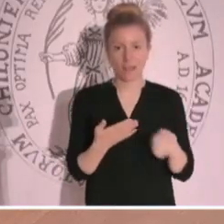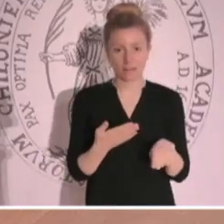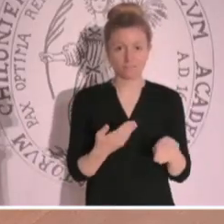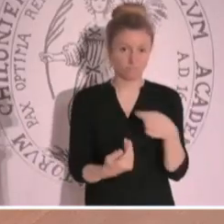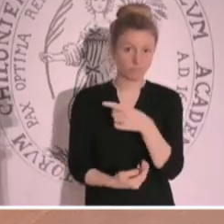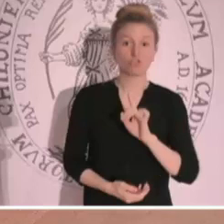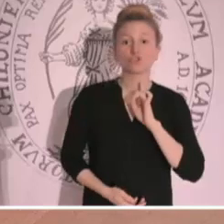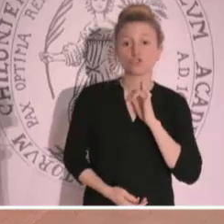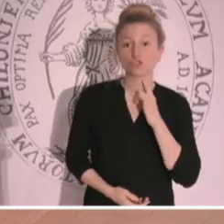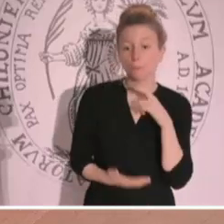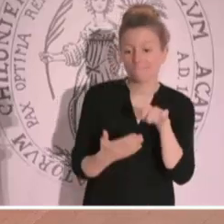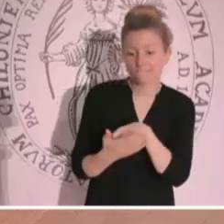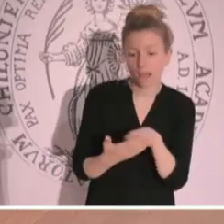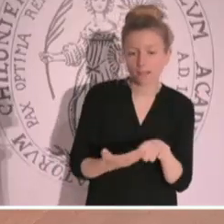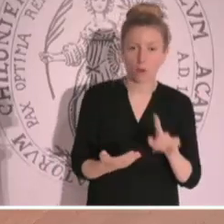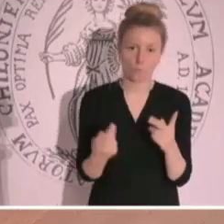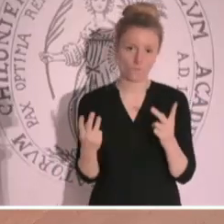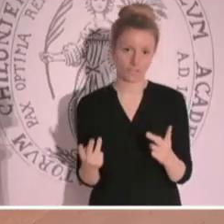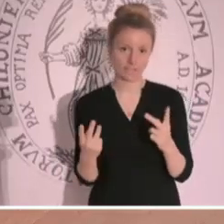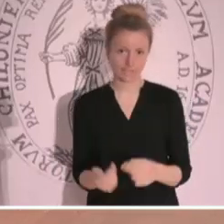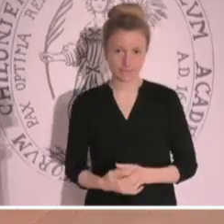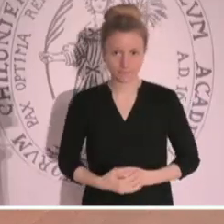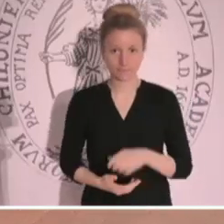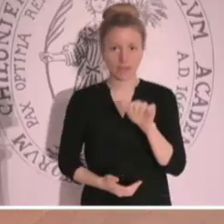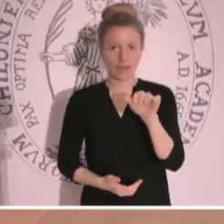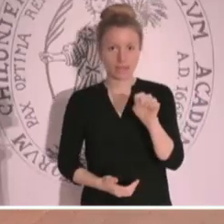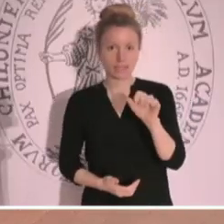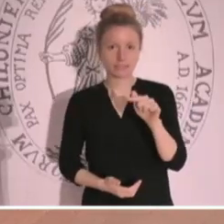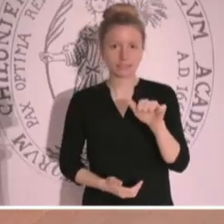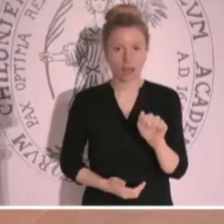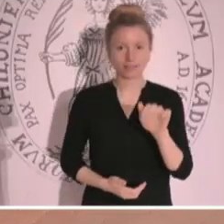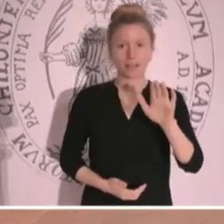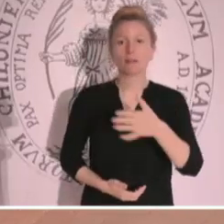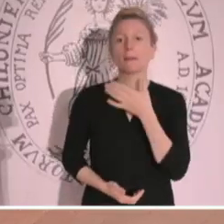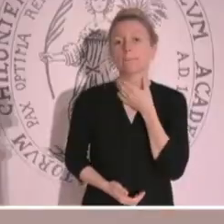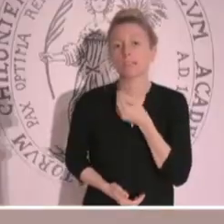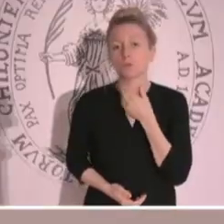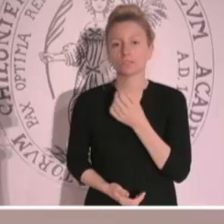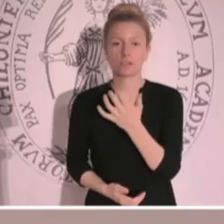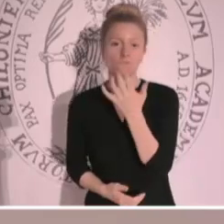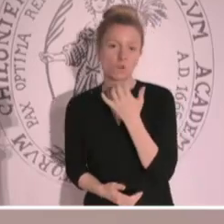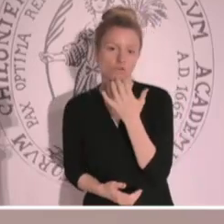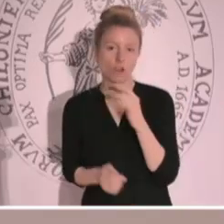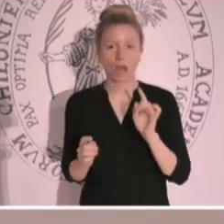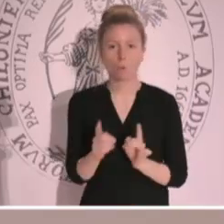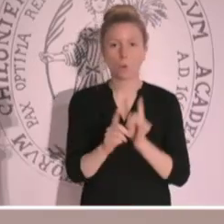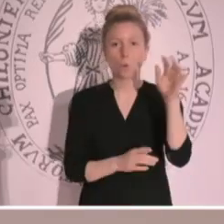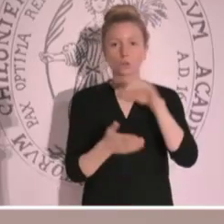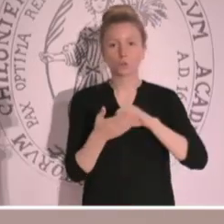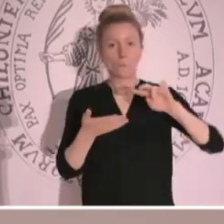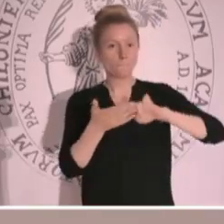den Vorstand, eure Bedürfnisse hochschulpolitisch umsetzen könnt. Also engagiert